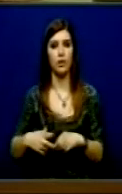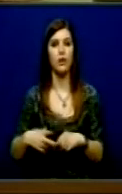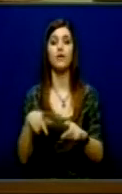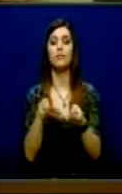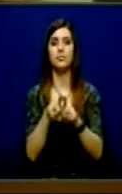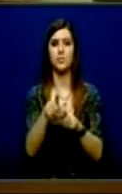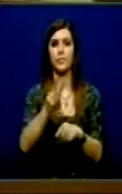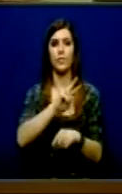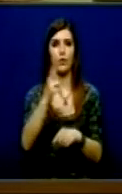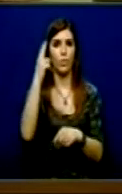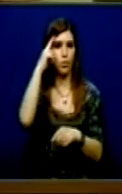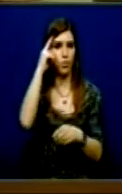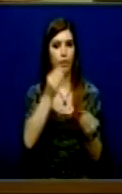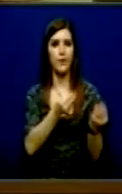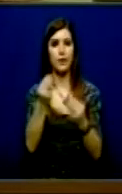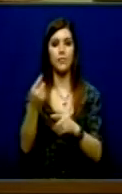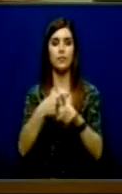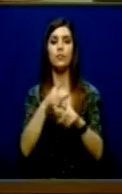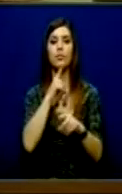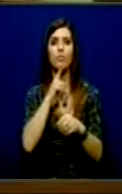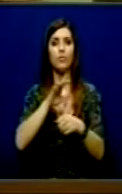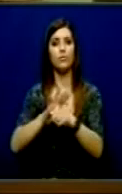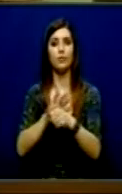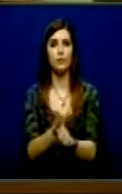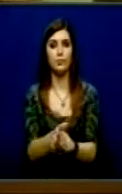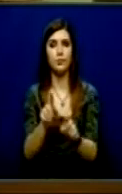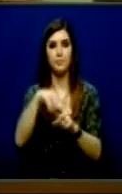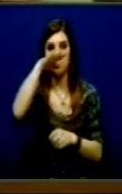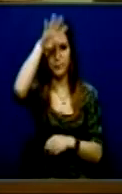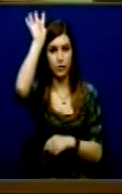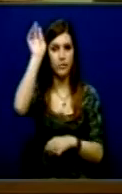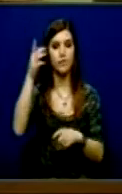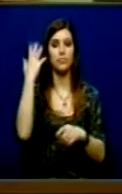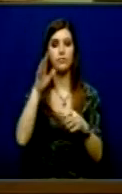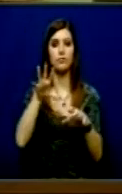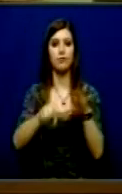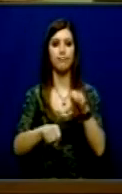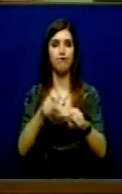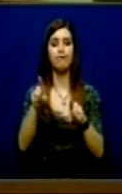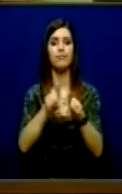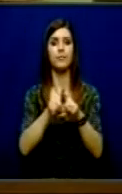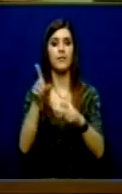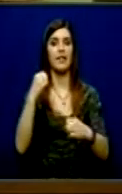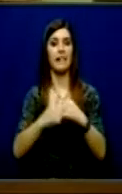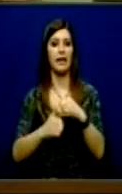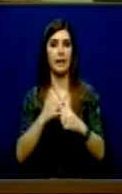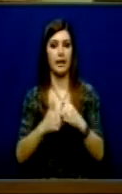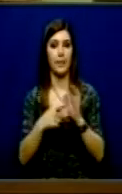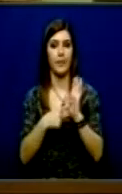e tjetërsimit të kësaj prone nga strukturat e gjimit shtypës të Miloševićit është legalizim i krimit të bërë ndaj këtij